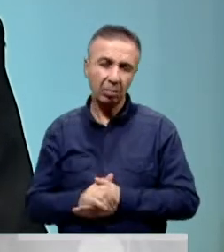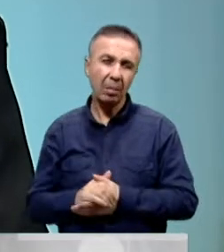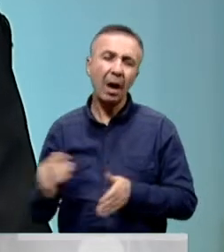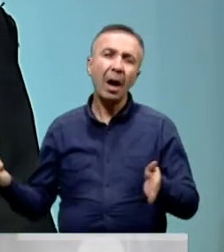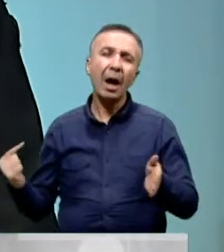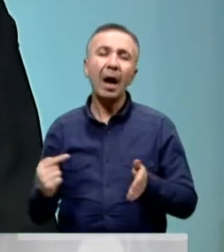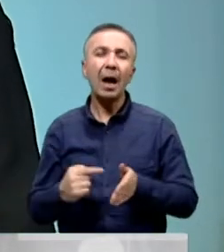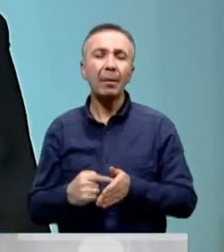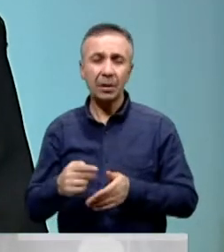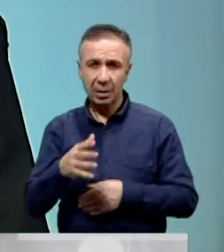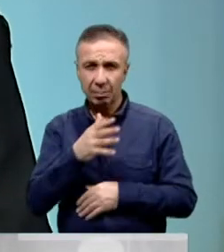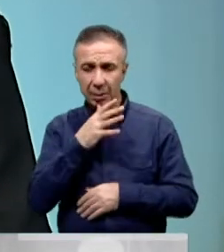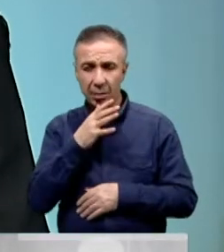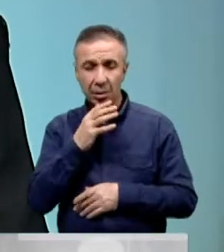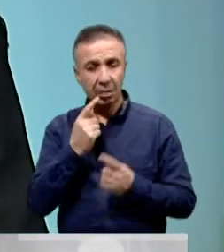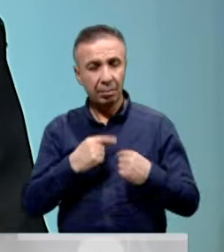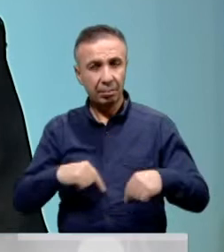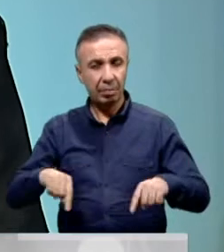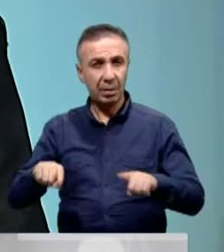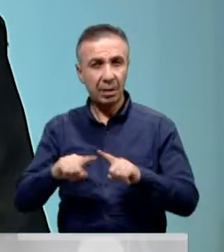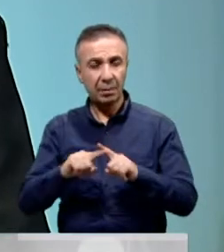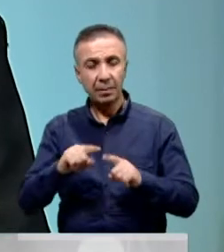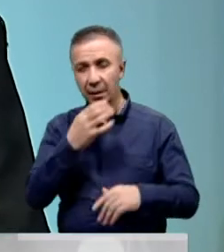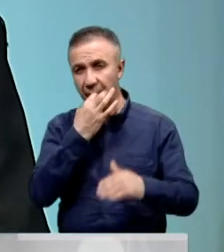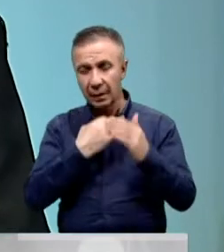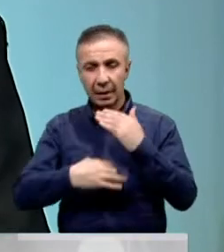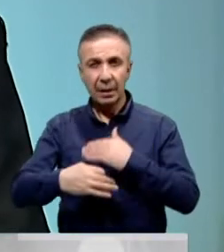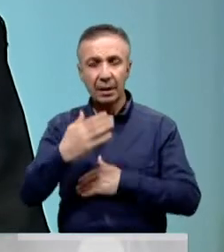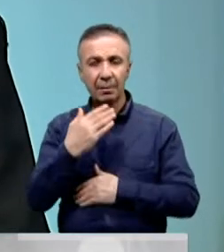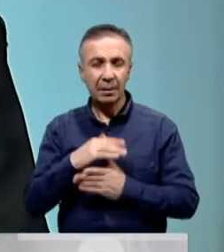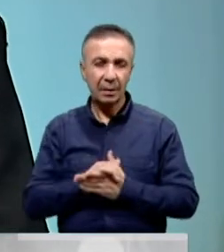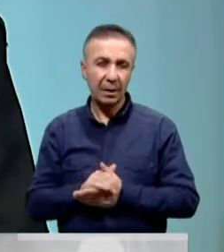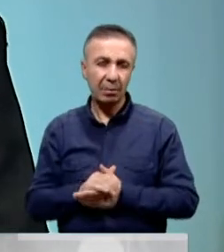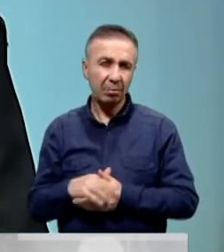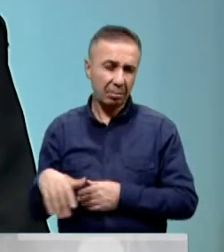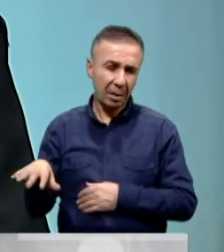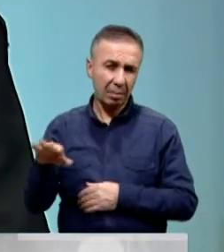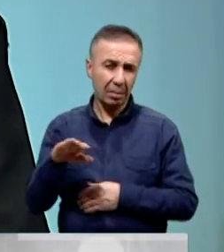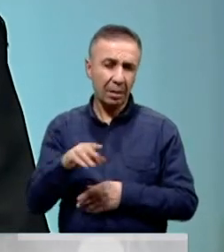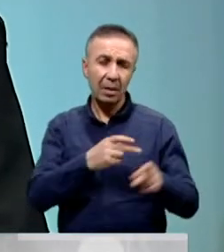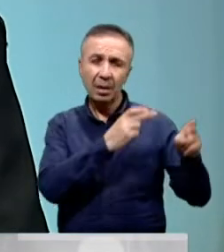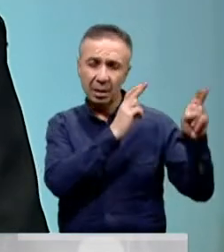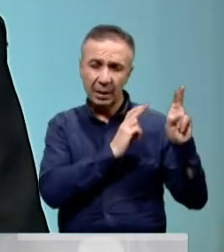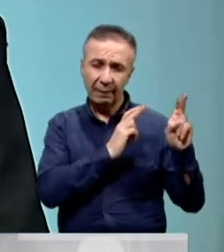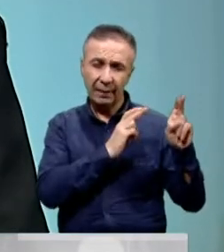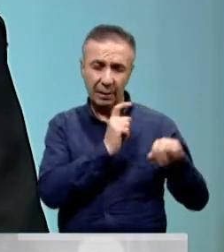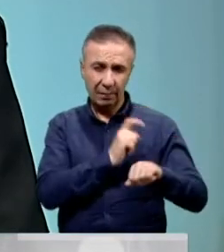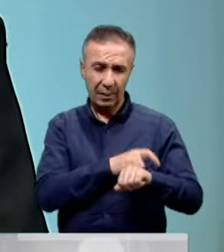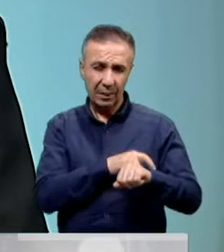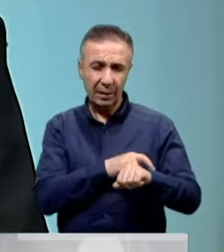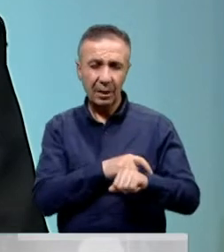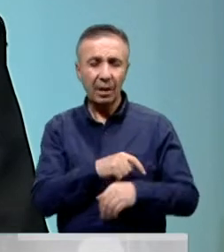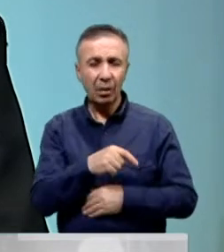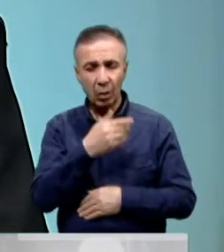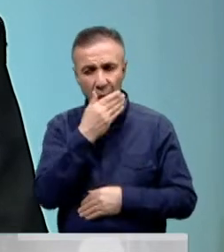maksadınız belli ama bizim niyetlerde genelde iftar vaktinde orucunuzu